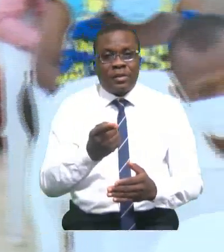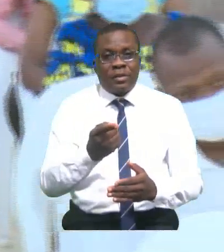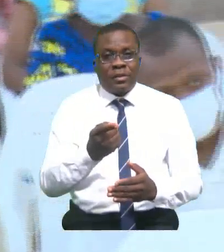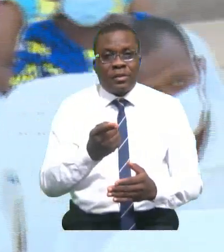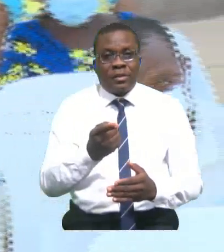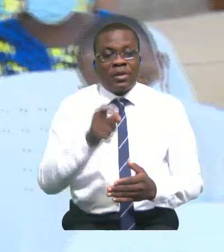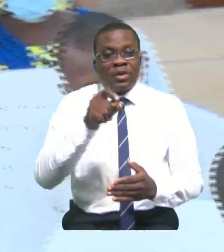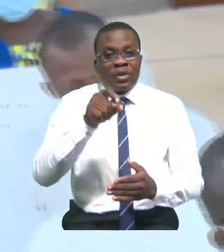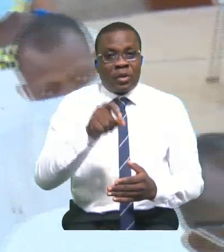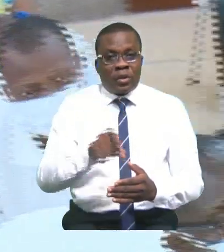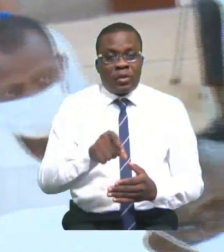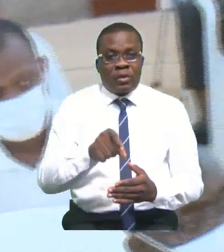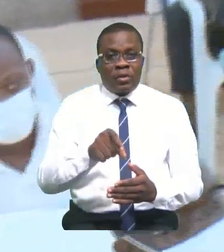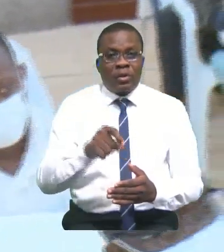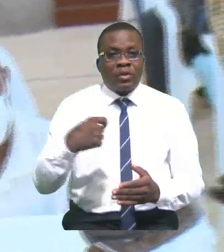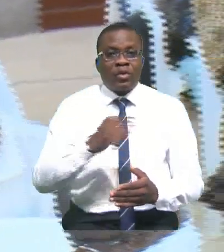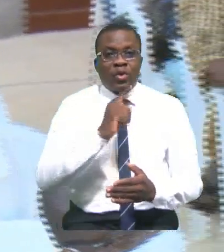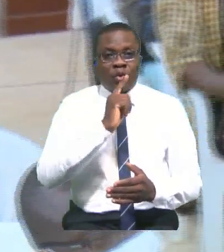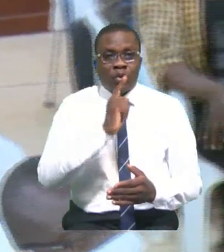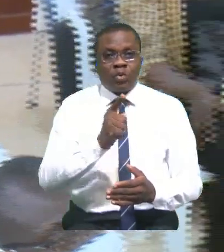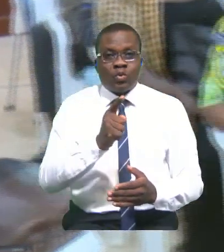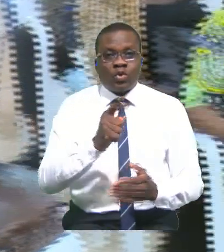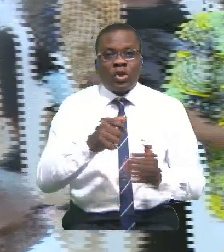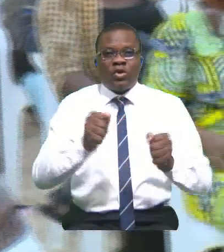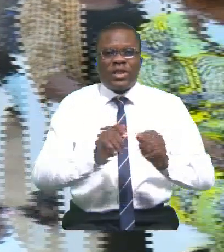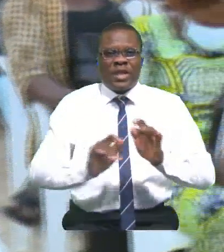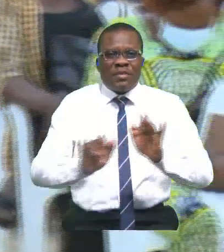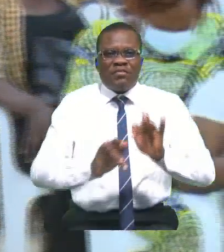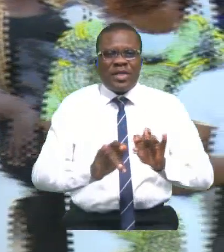que nous serons sans